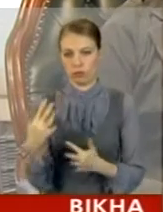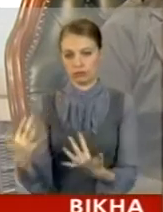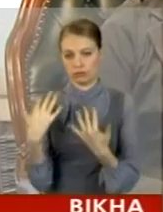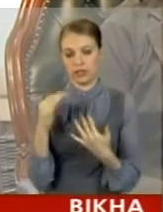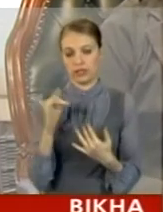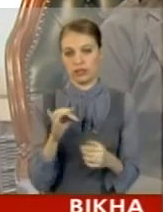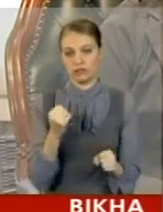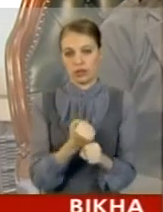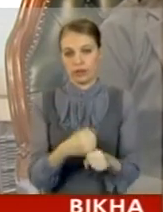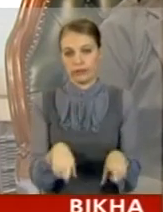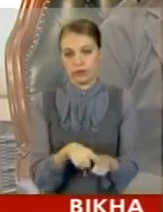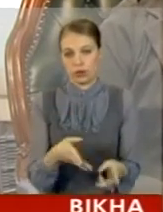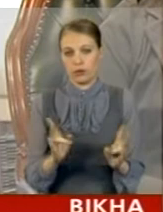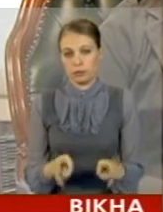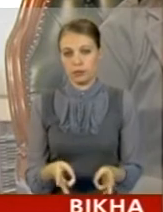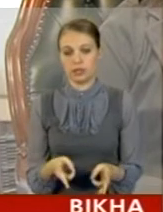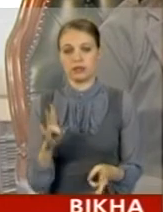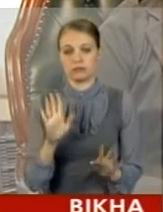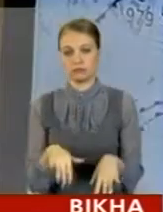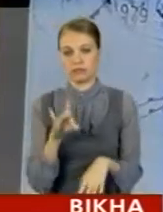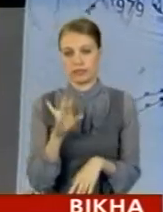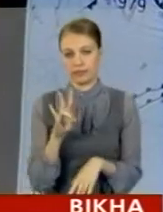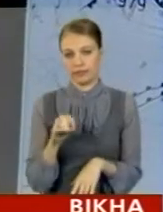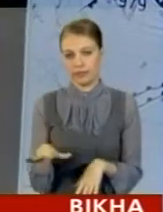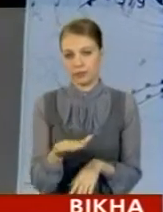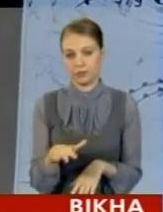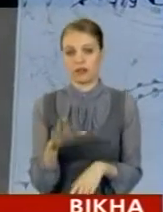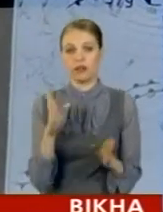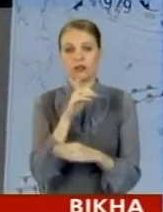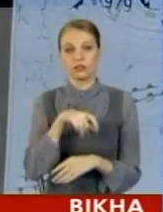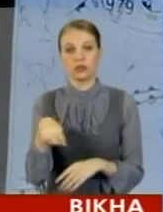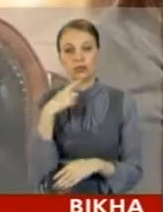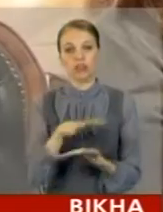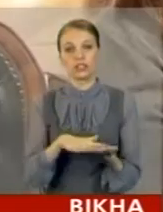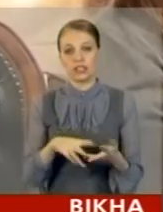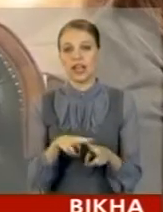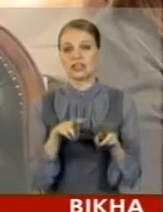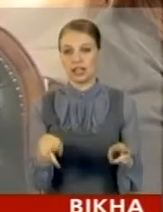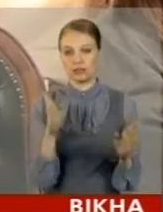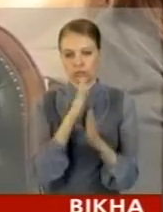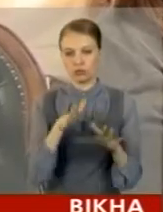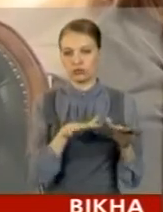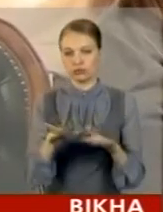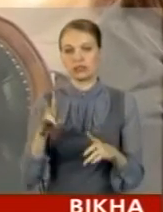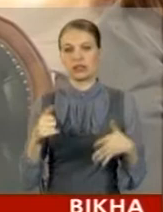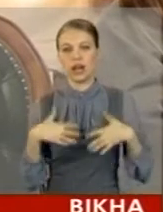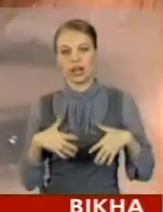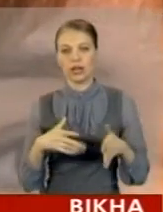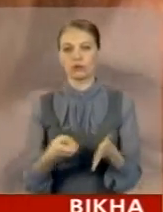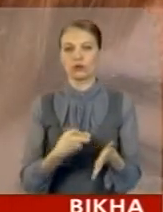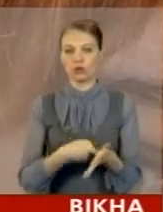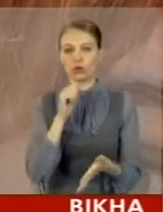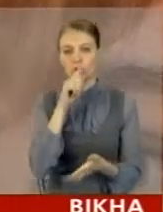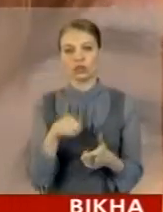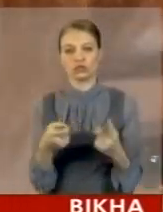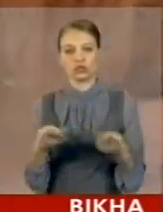і наробив ось такої біди на Рівненщині. Синоптики кажуть, далі цей самий циклон піде на Крим, Донеччину, Луганщину. Чи